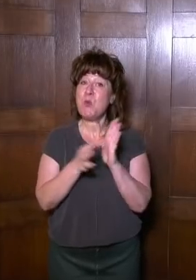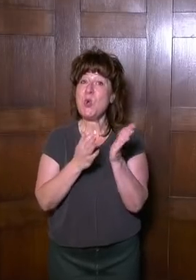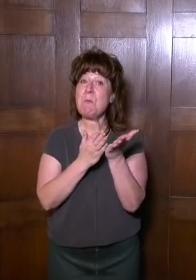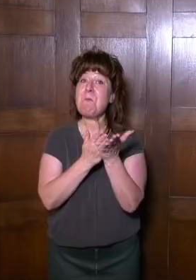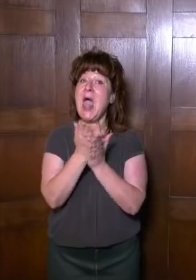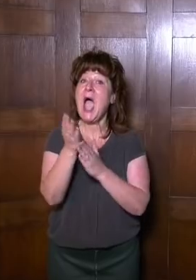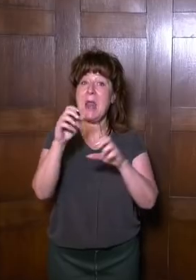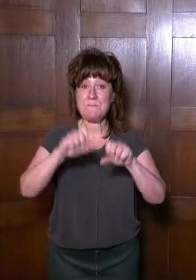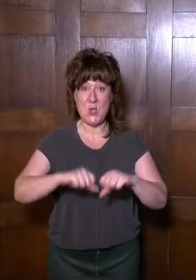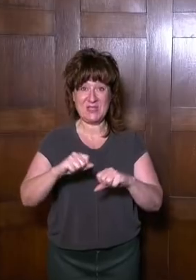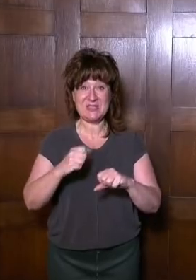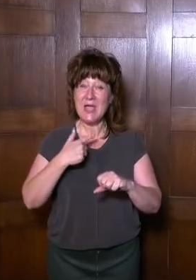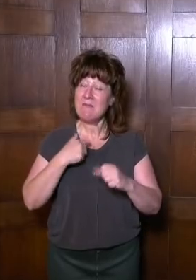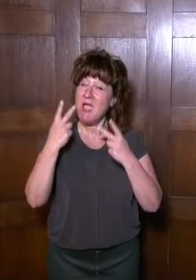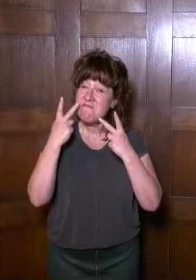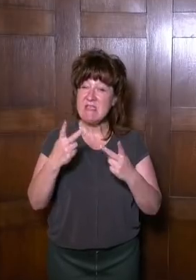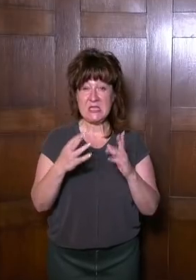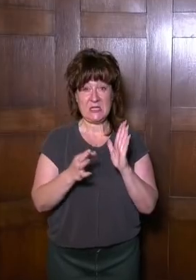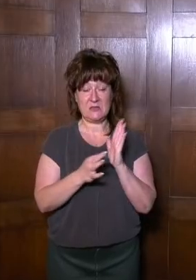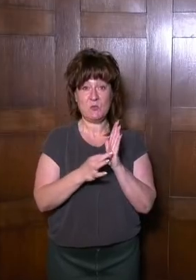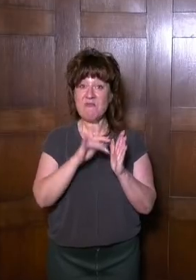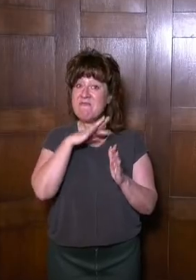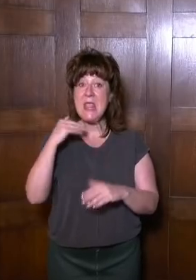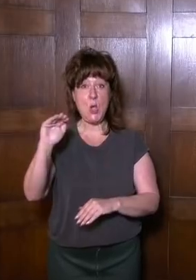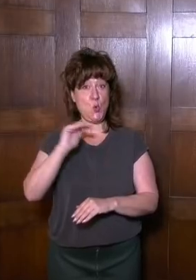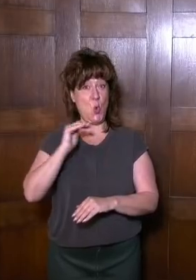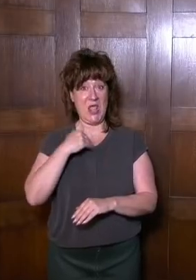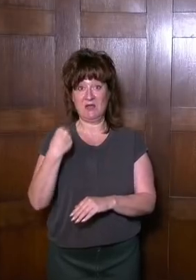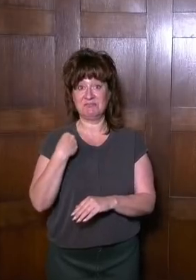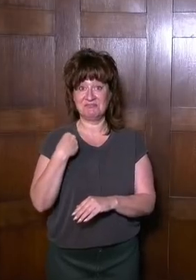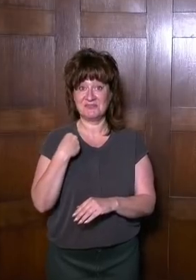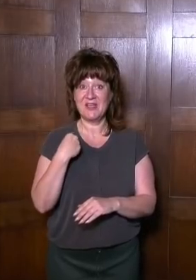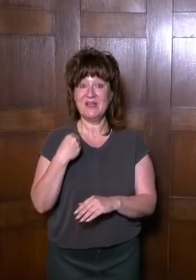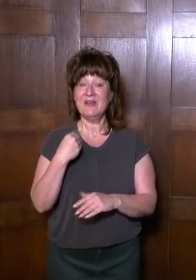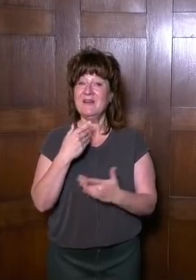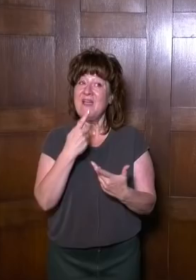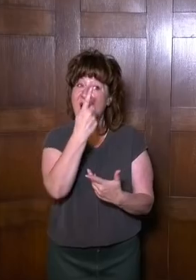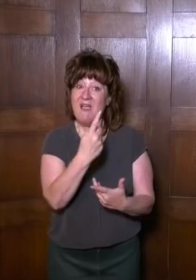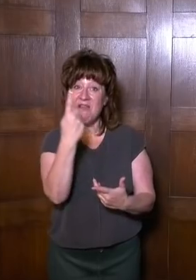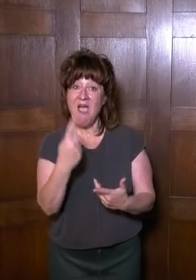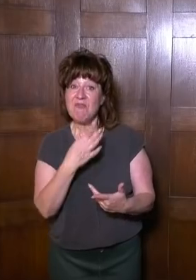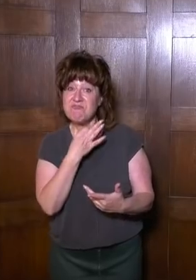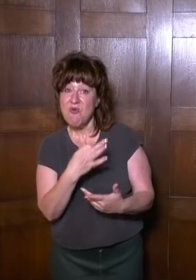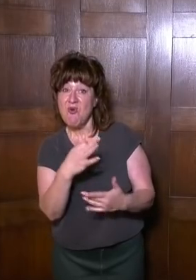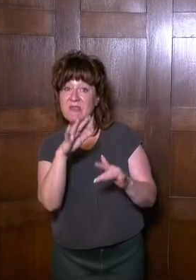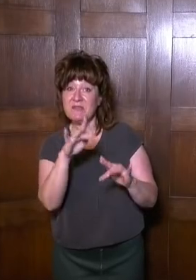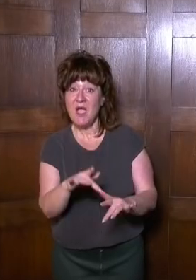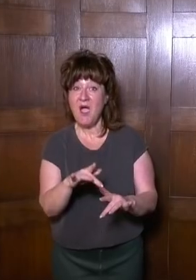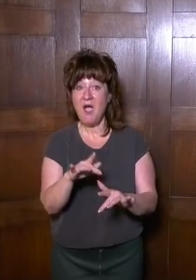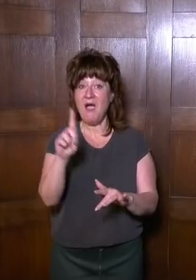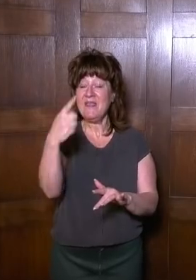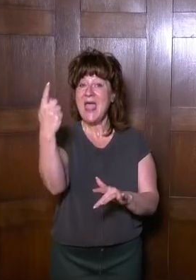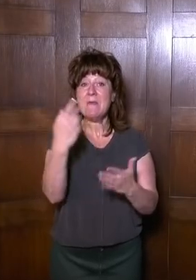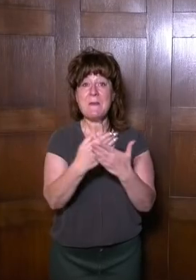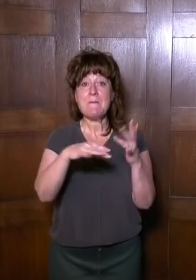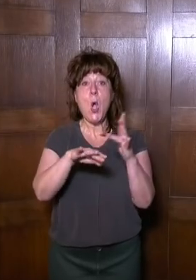am stärksten mitbringe, dass viele Kollegen sagen, also die Not des Einzelnen, ob das jetzt Sie haben gesagt,